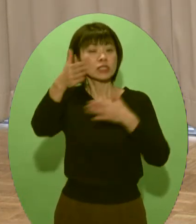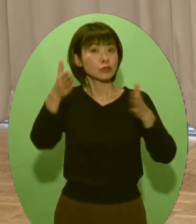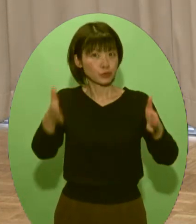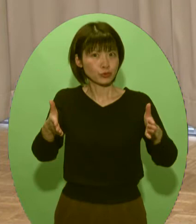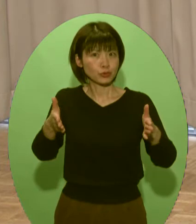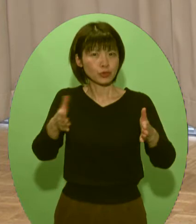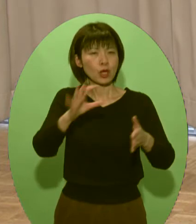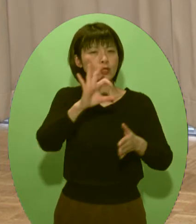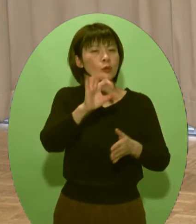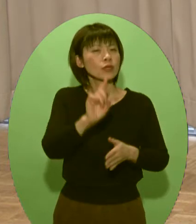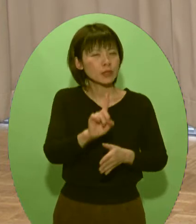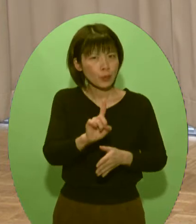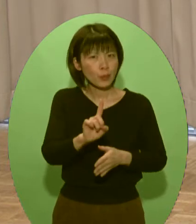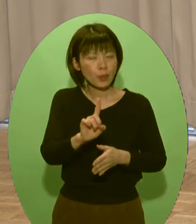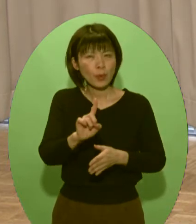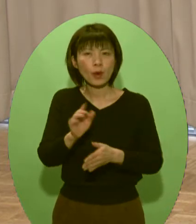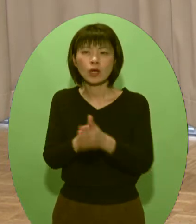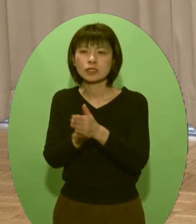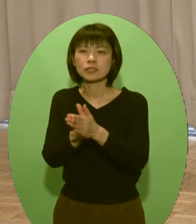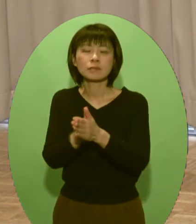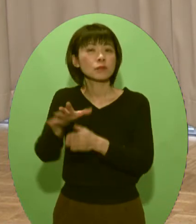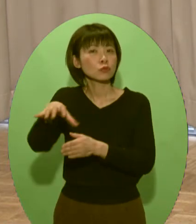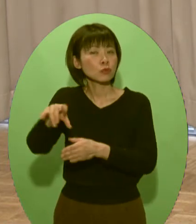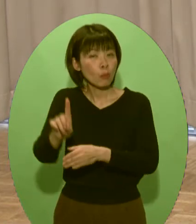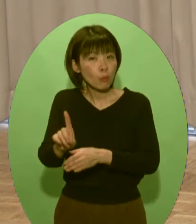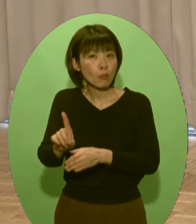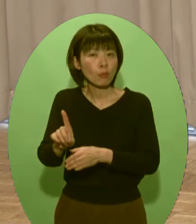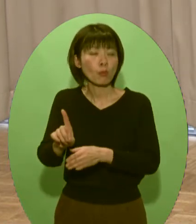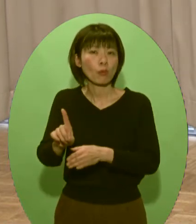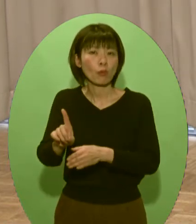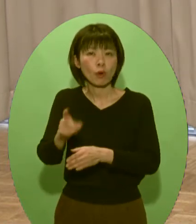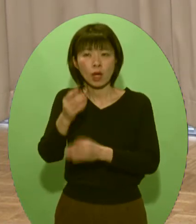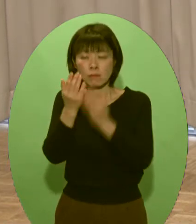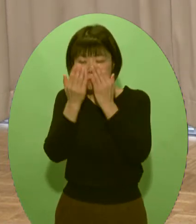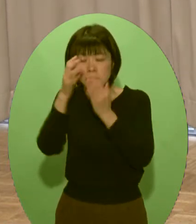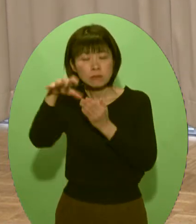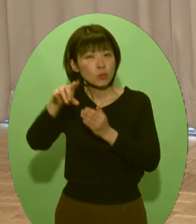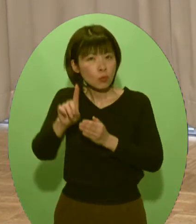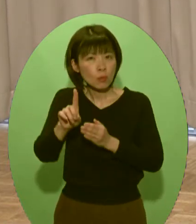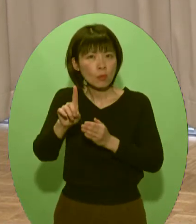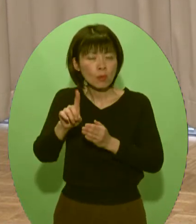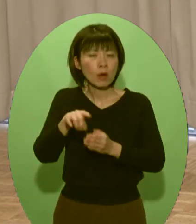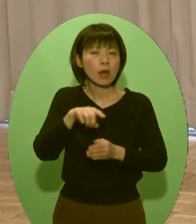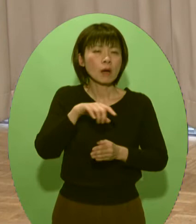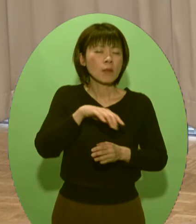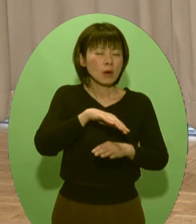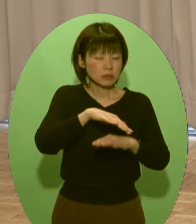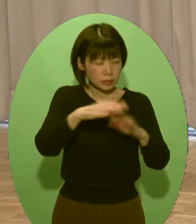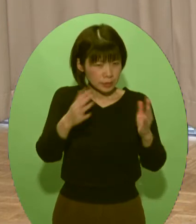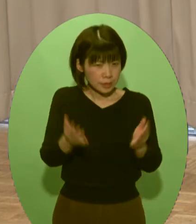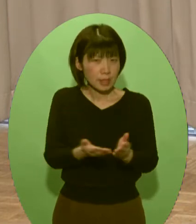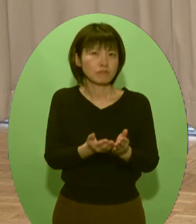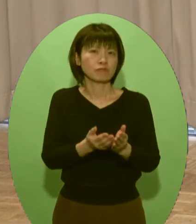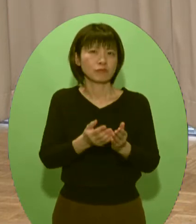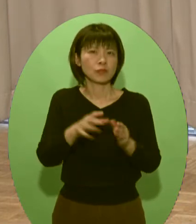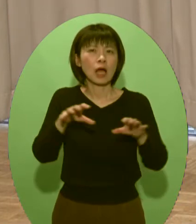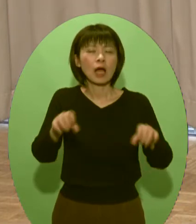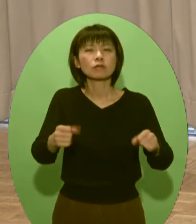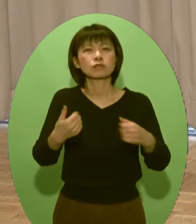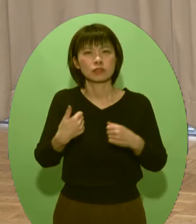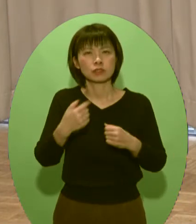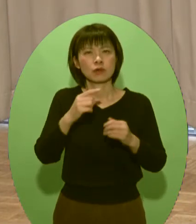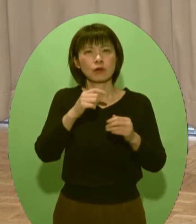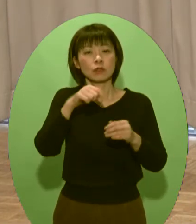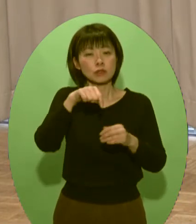か洗面所に行くとか、そういうこと一つでも最初はわからないから全部看護師さんに教えてもらわないといけなくて、あ